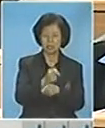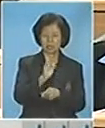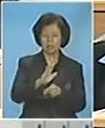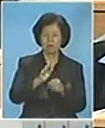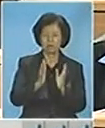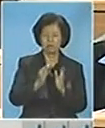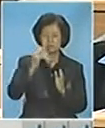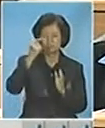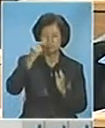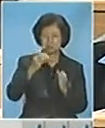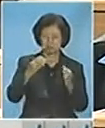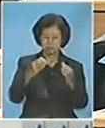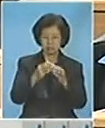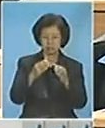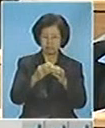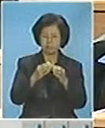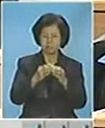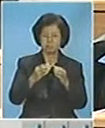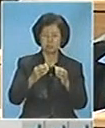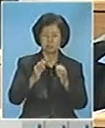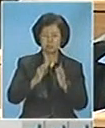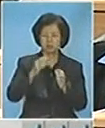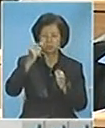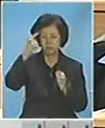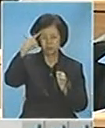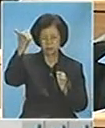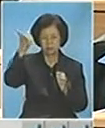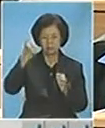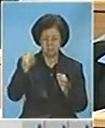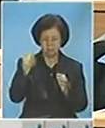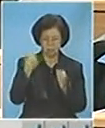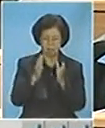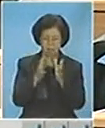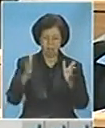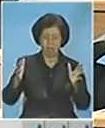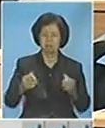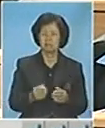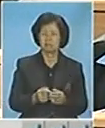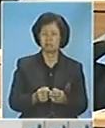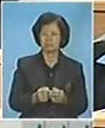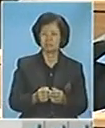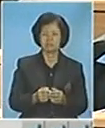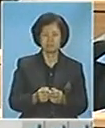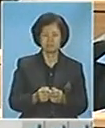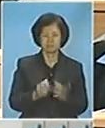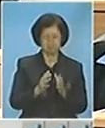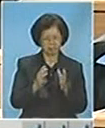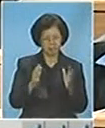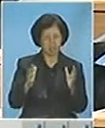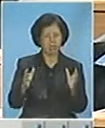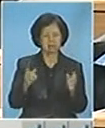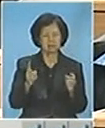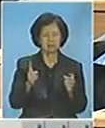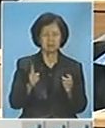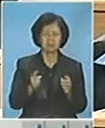ฑิตก็จะมีมากมายมหาศาลเกินกว่าจำนว